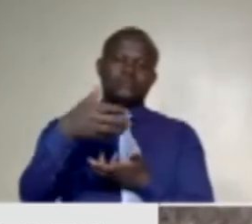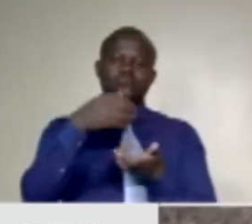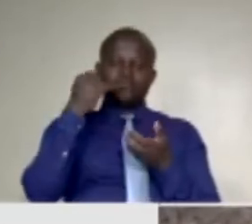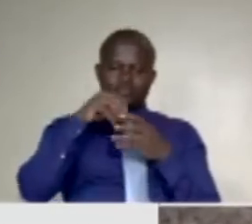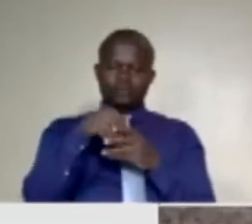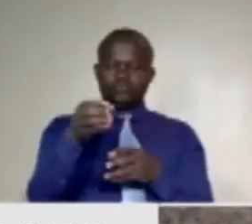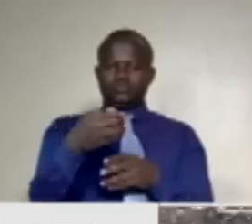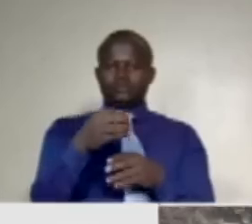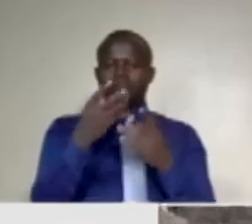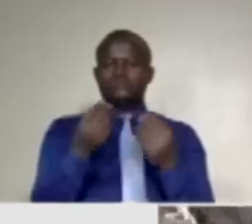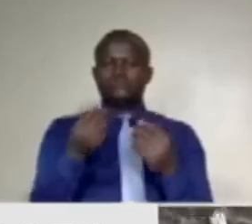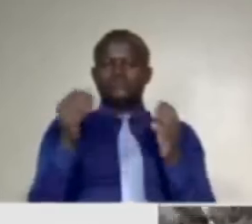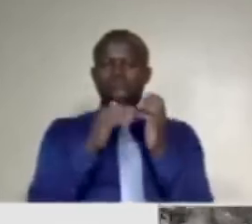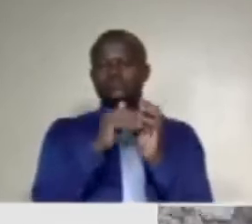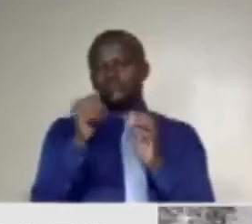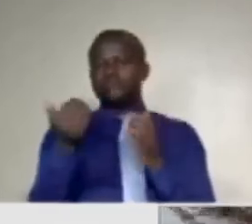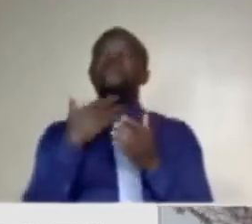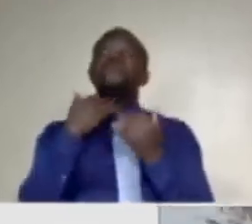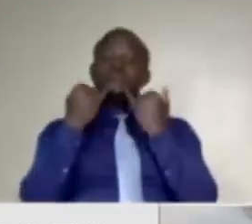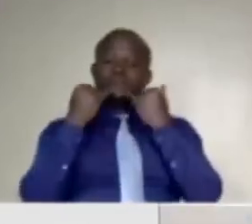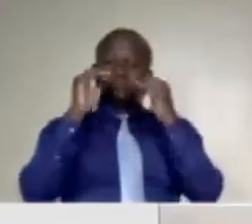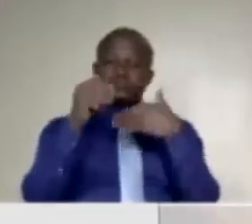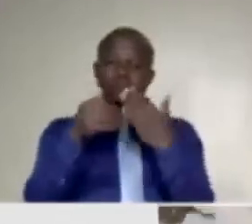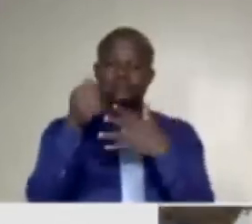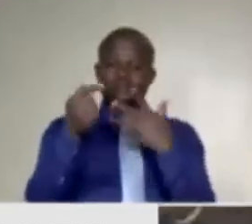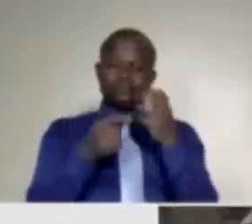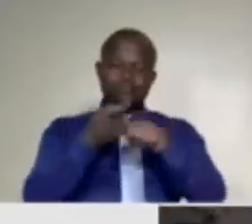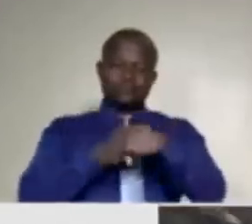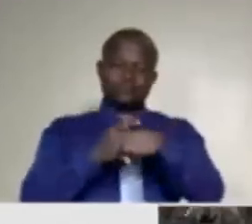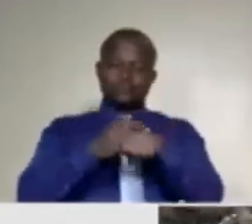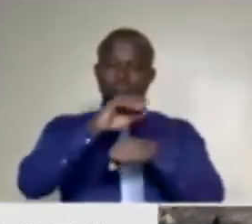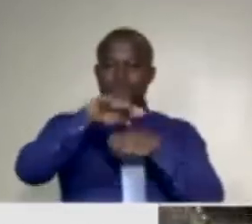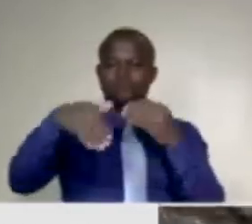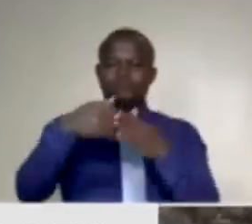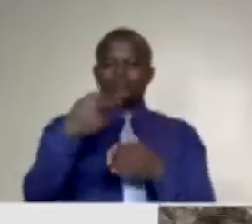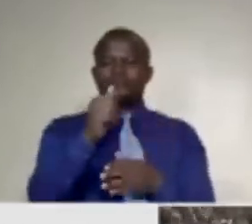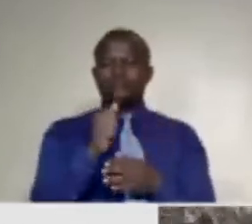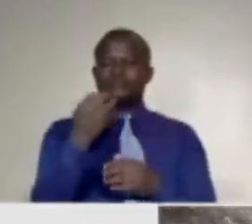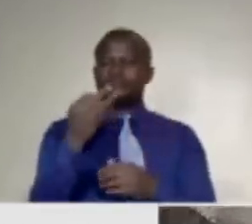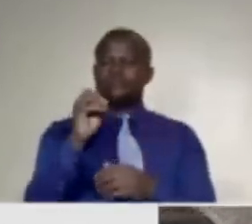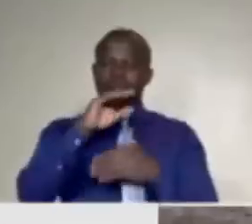bari muri koperative barashinganisha. Ikindi nagiye nkumenyeshe ko bino birayi biri guhingwa muri kino gishanga biri ku buso bwa gitari 30 byose byashyizwe mu